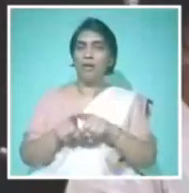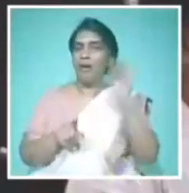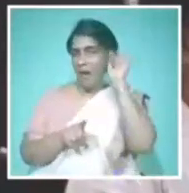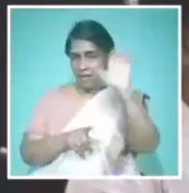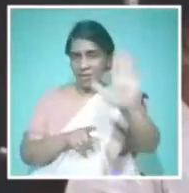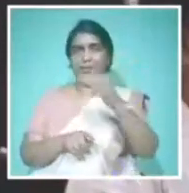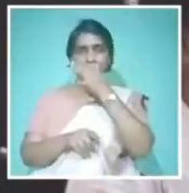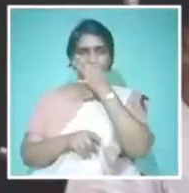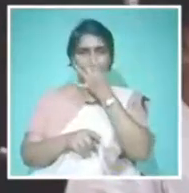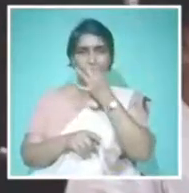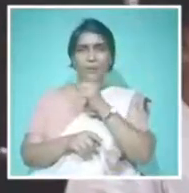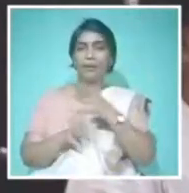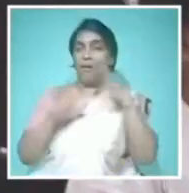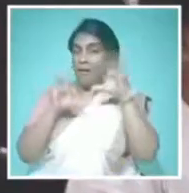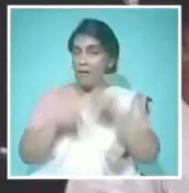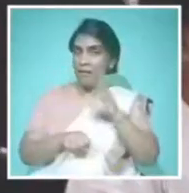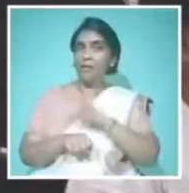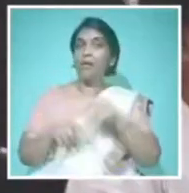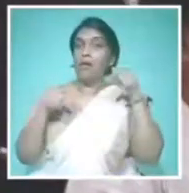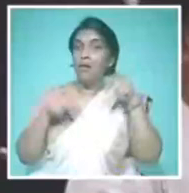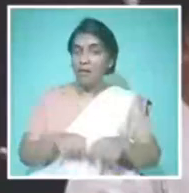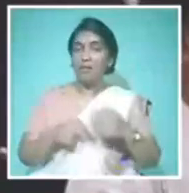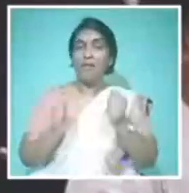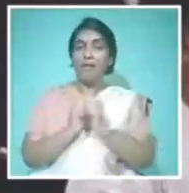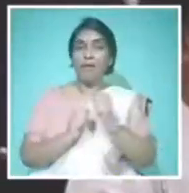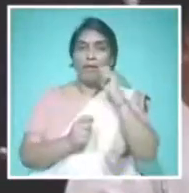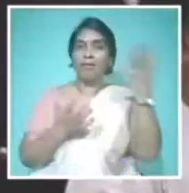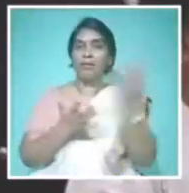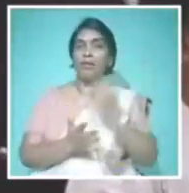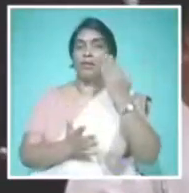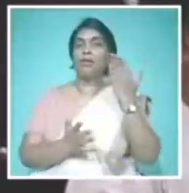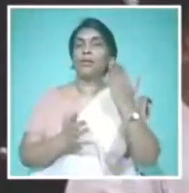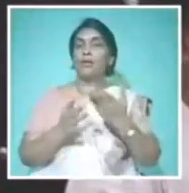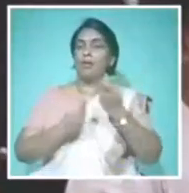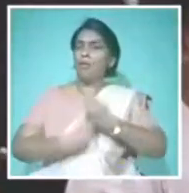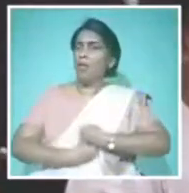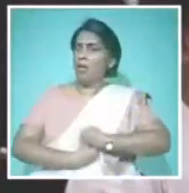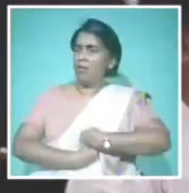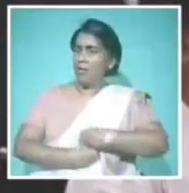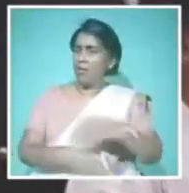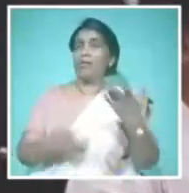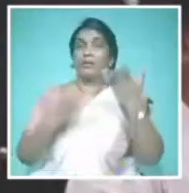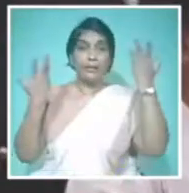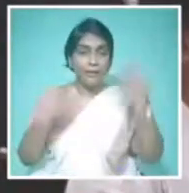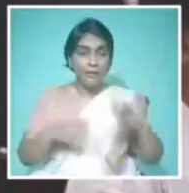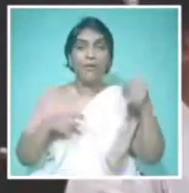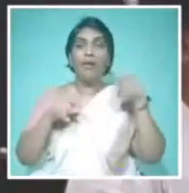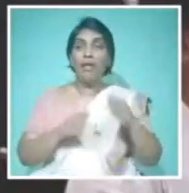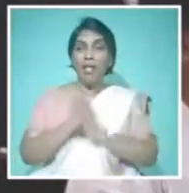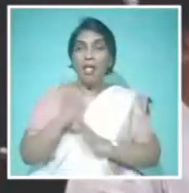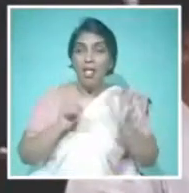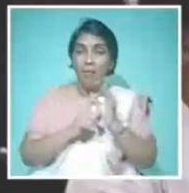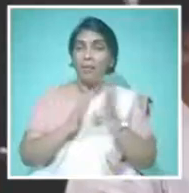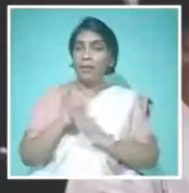ආන් ඉන්නවා හරිද බලෙන් අල්ලන් ඉඳලා අන්තිමට ශ්‍රමිකයන්ගේ සල්ලි තාව නැතුව ආර්ථිකේ කුඩුපත්තන් උනායි පස්සේ ඇමතිකම්